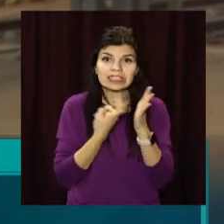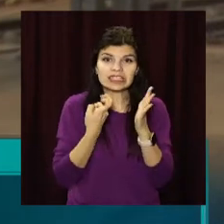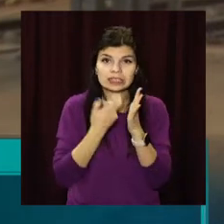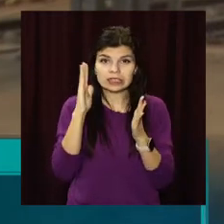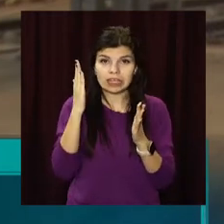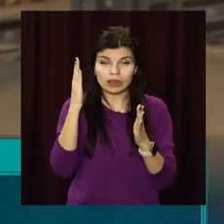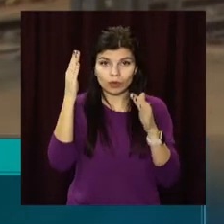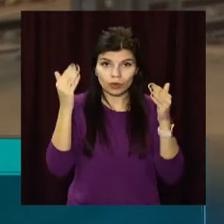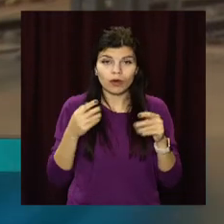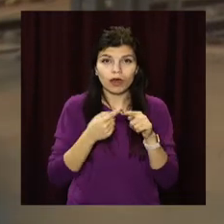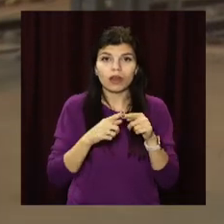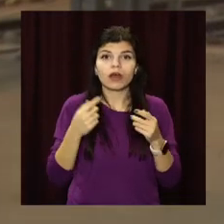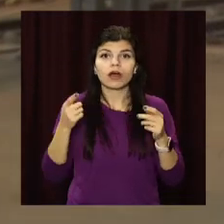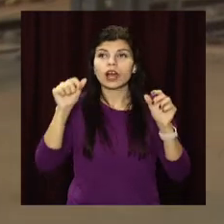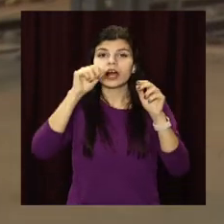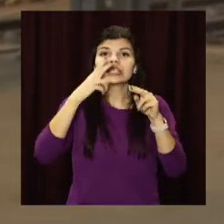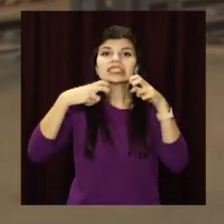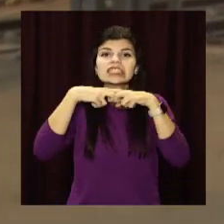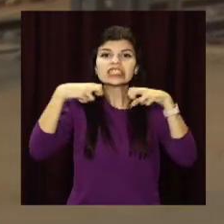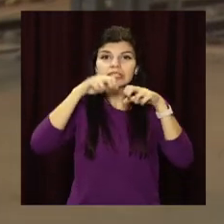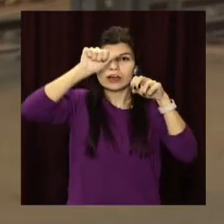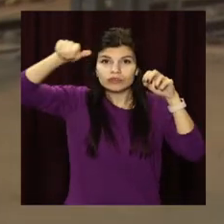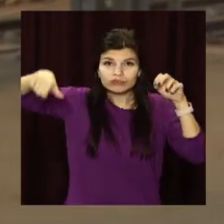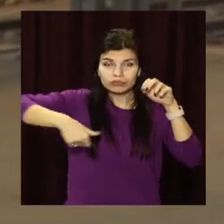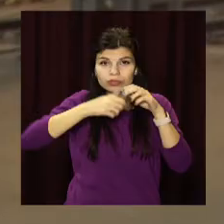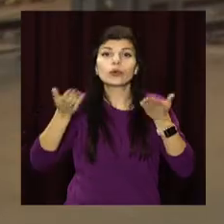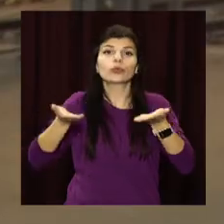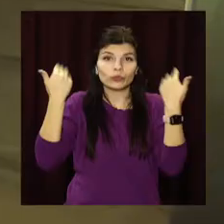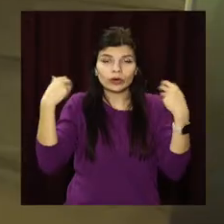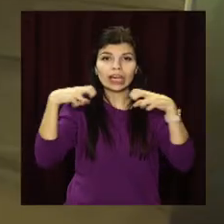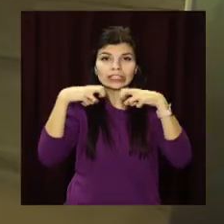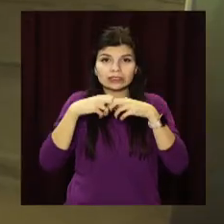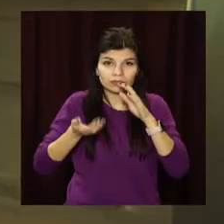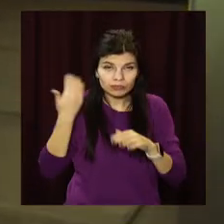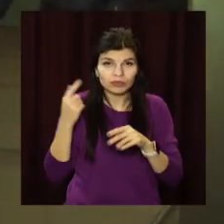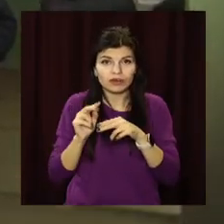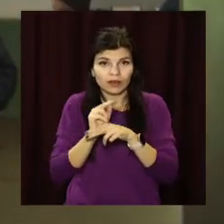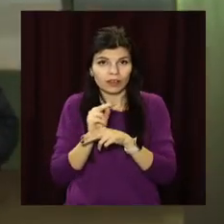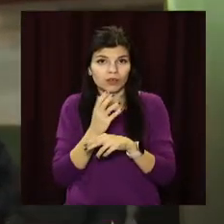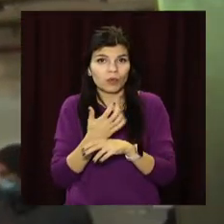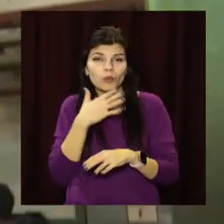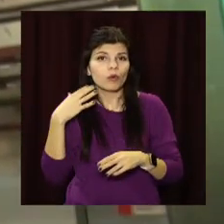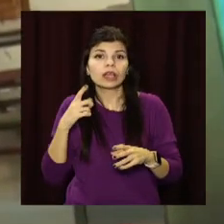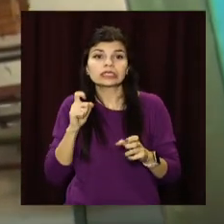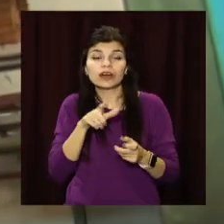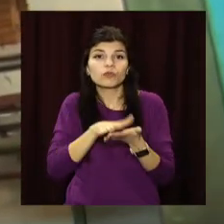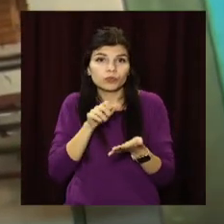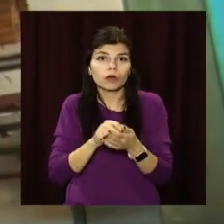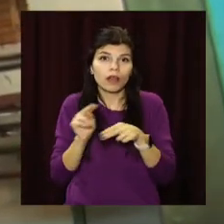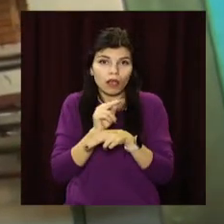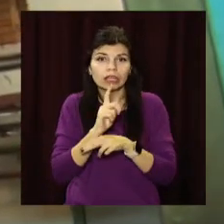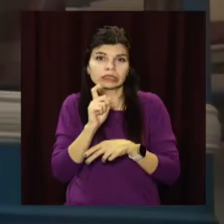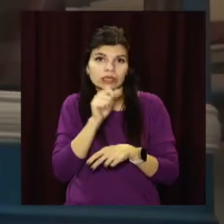треба знімати повністю обшивку вагона, той же самий пластик, міняти резину. Капітальний ремонт одного вагону обходиться місту в середньому